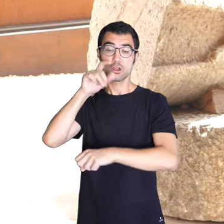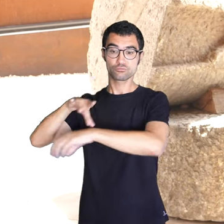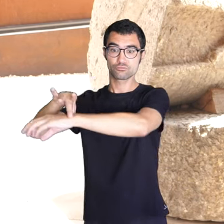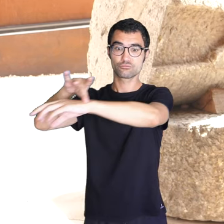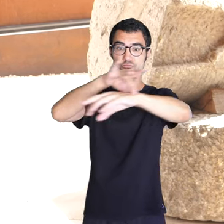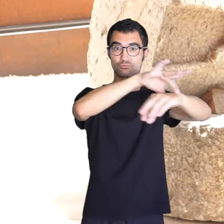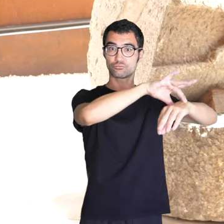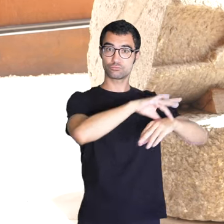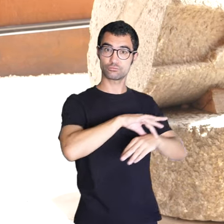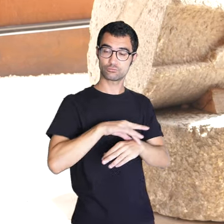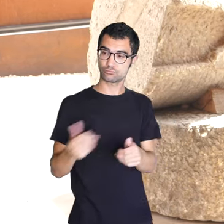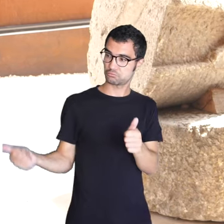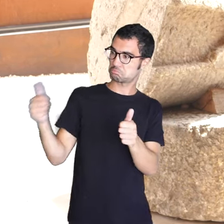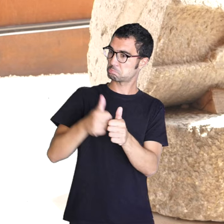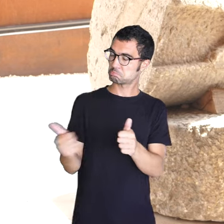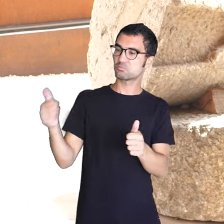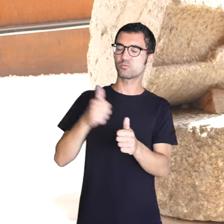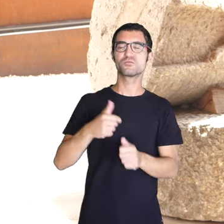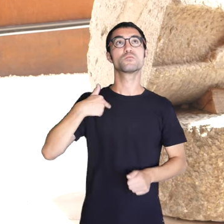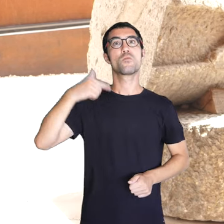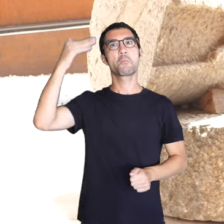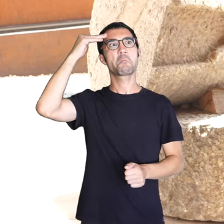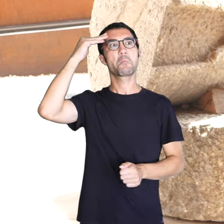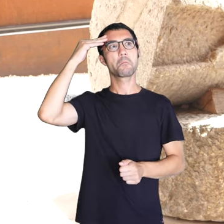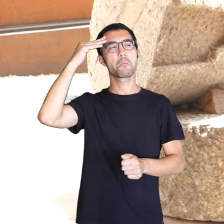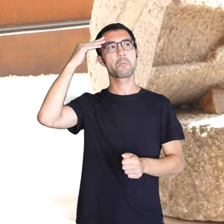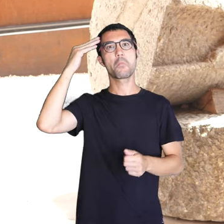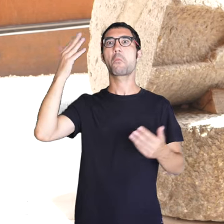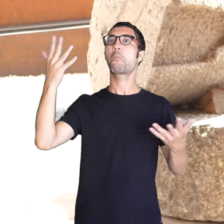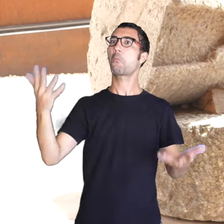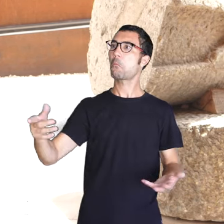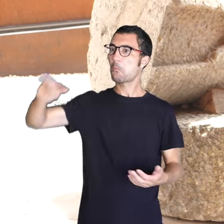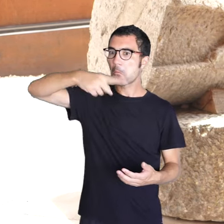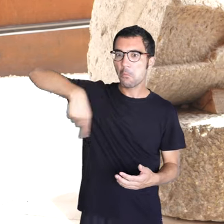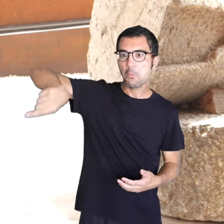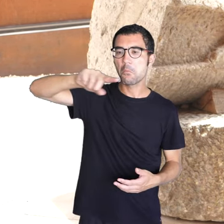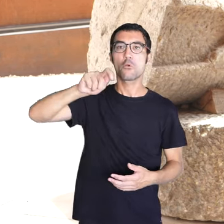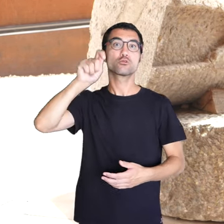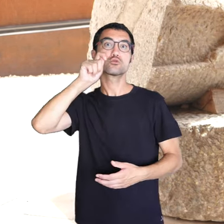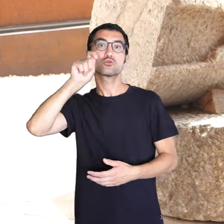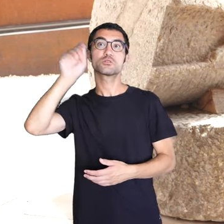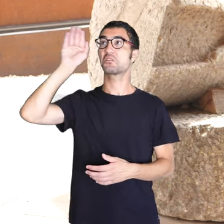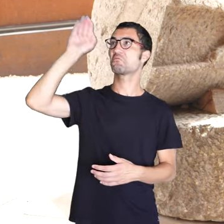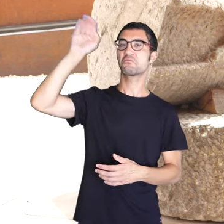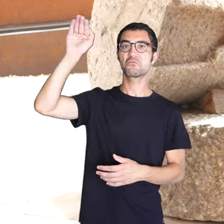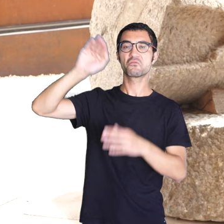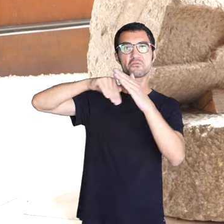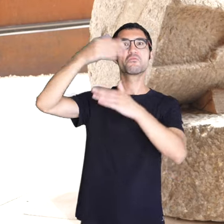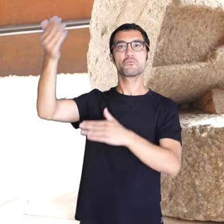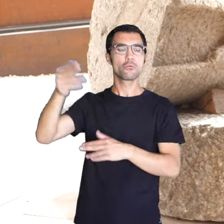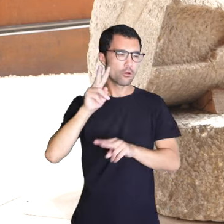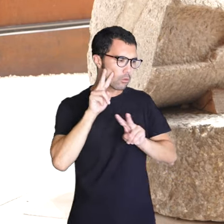pues, no em pensava mai que la gent que ve que ve així, que la pesca turisme